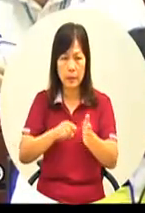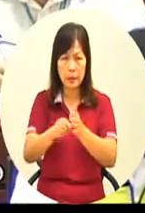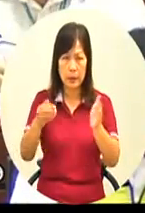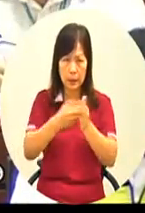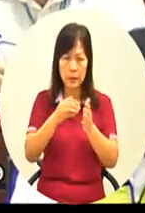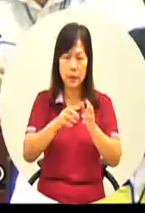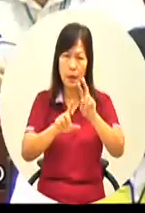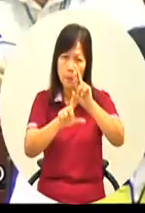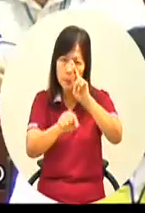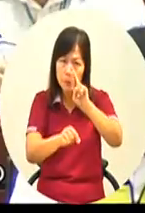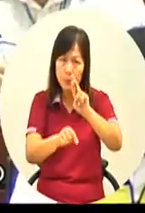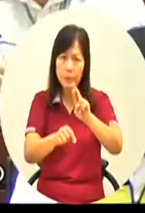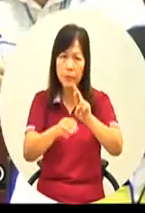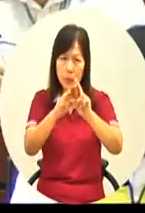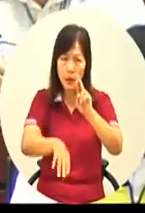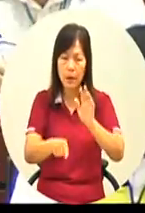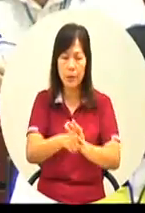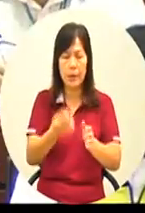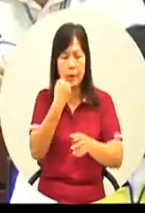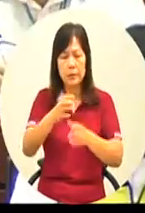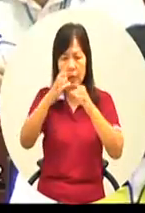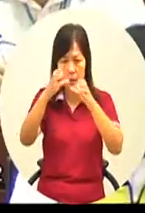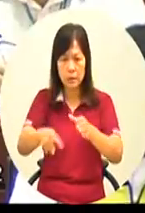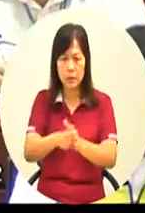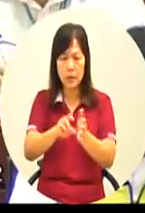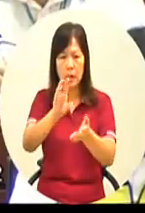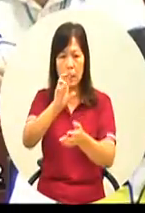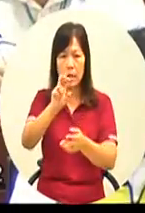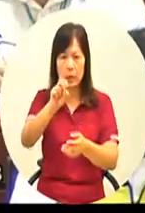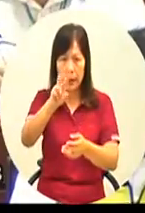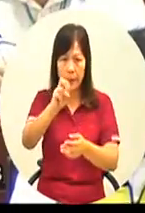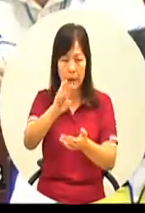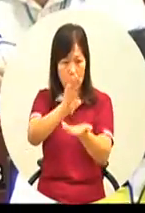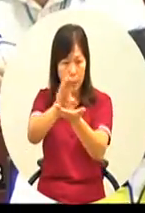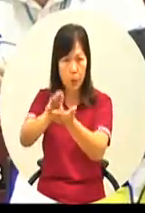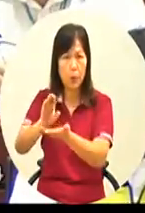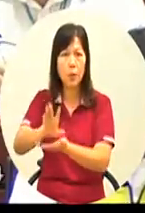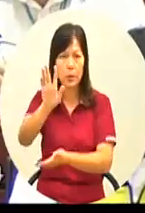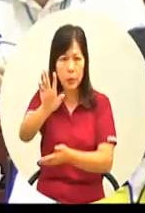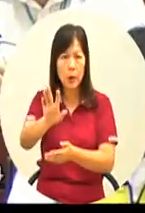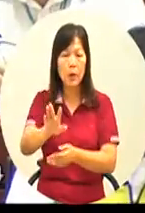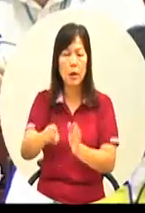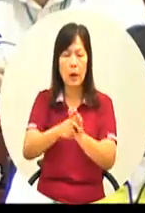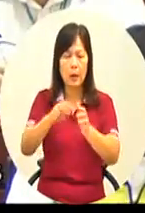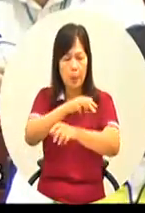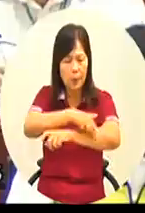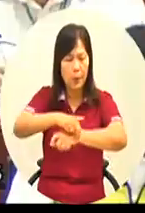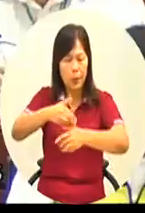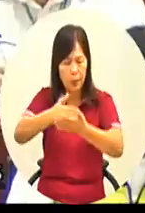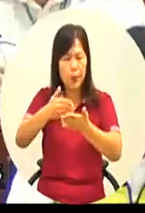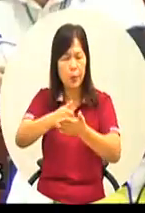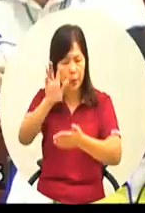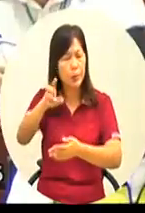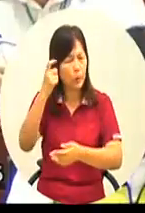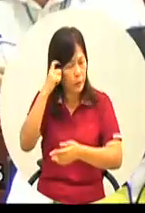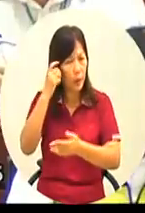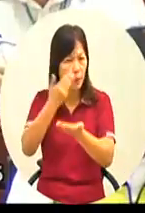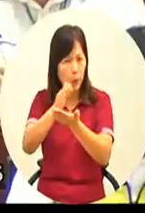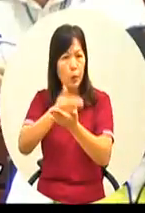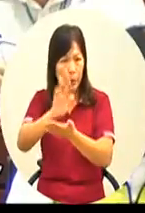底，阮会先立开辟200个停车场出来。啊，阮这个一个course已经出来啊，先解决这个问题吼。